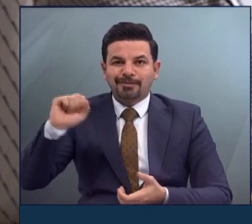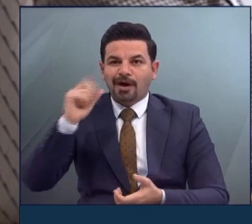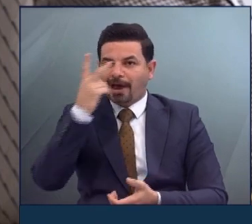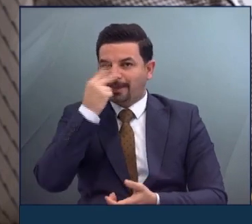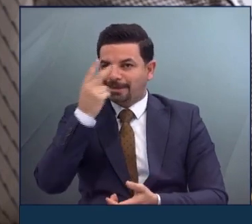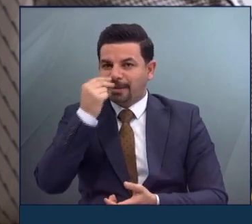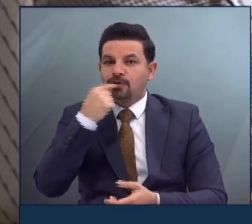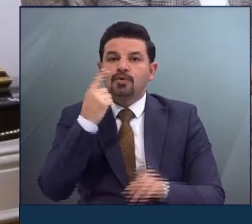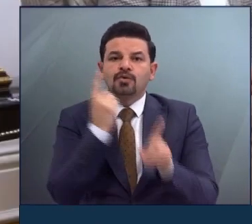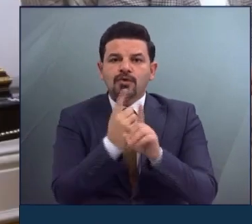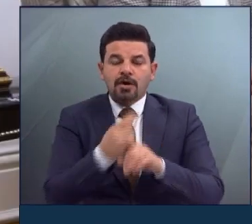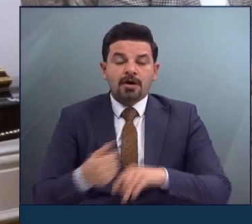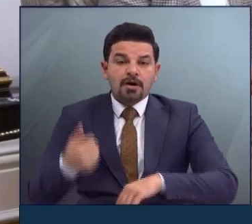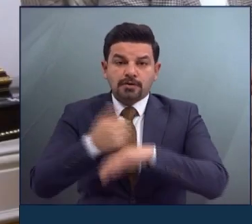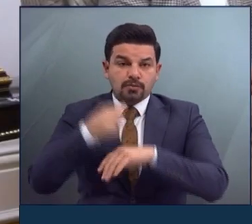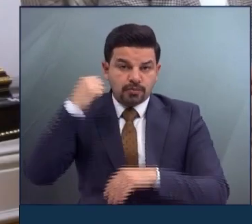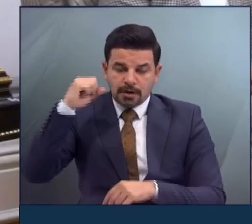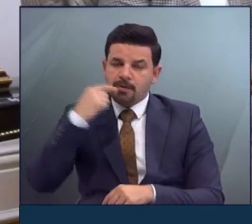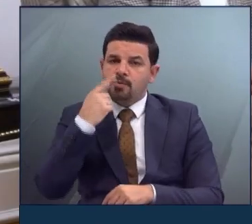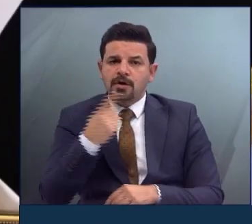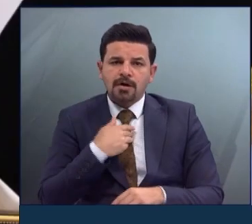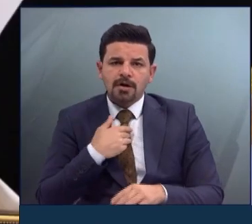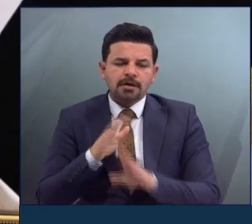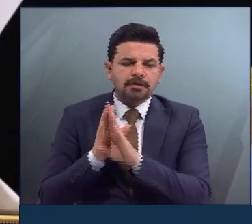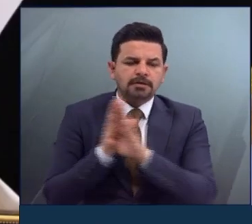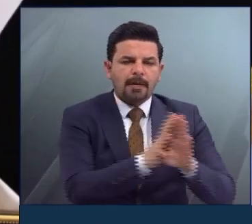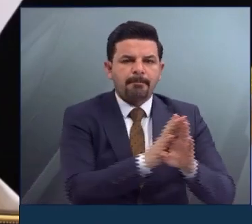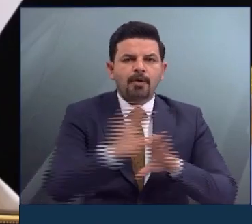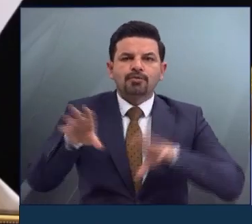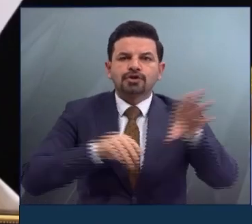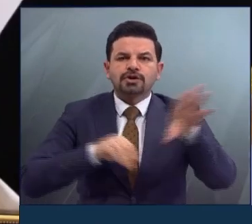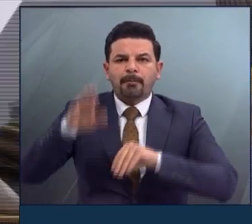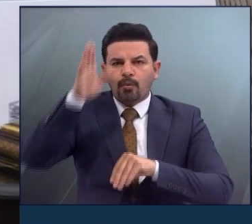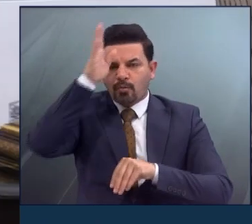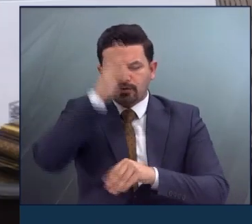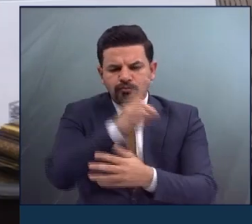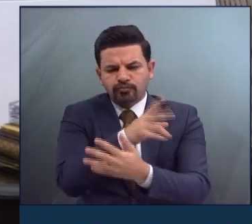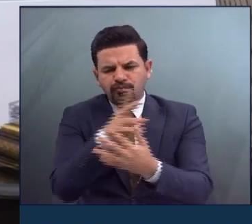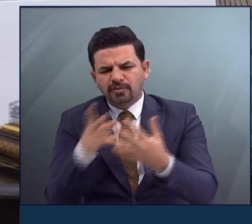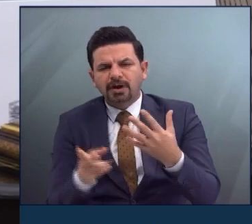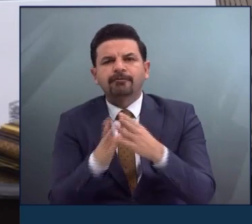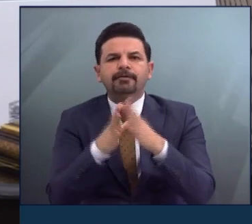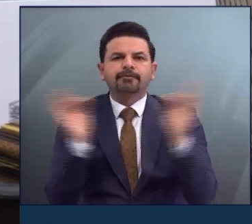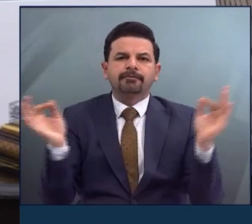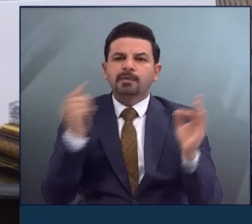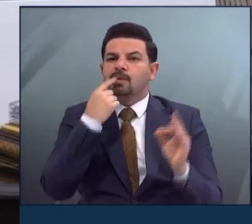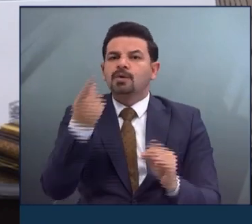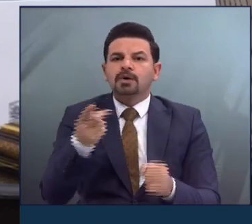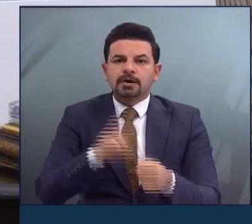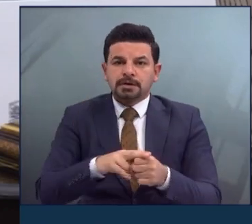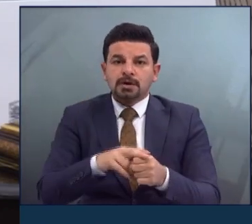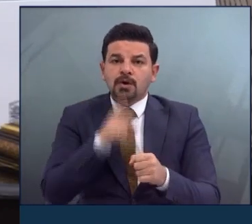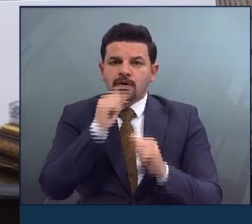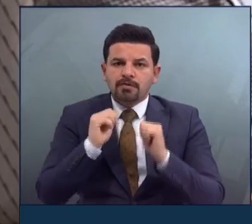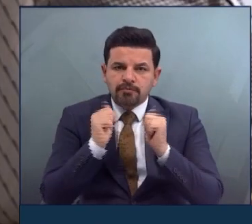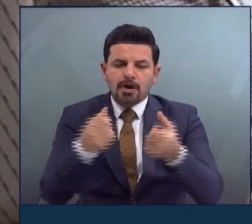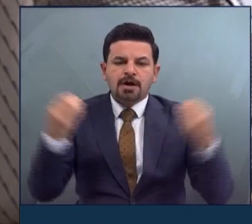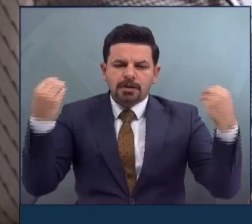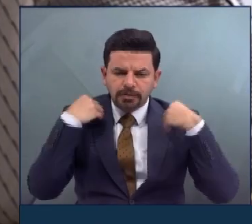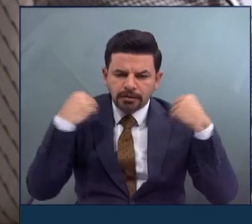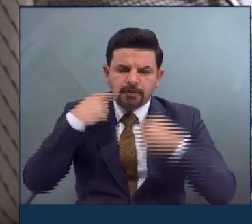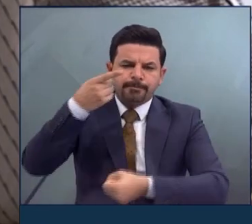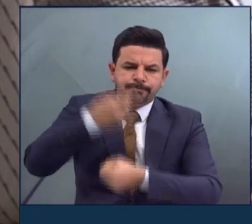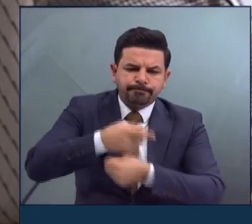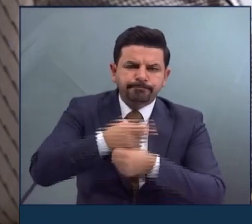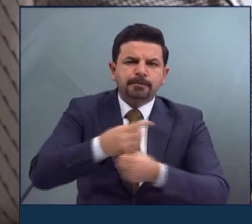حيث شدد رئيس الوزراء على دعم المنتخبات الوطنيه بمختلف الفئات وزجها في بطولات